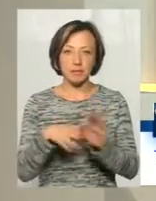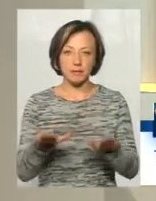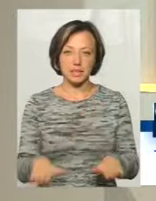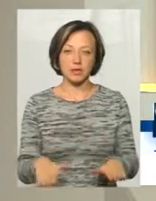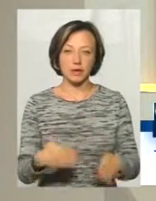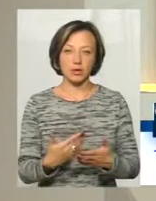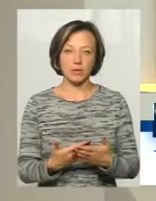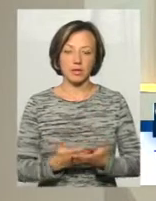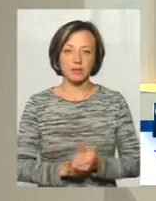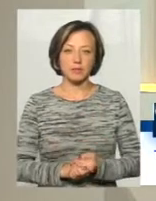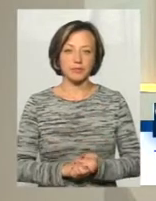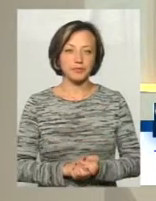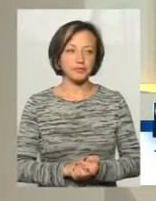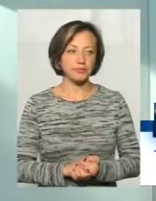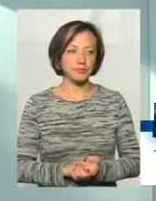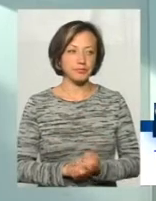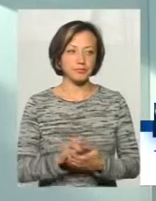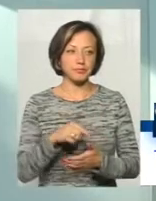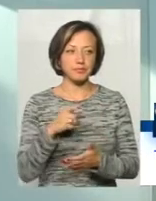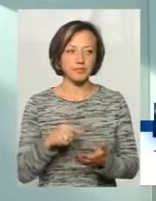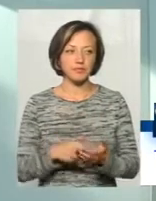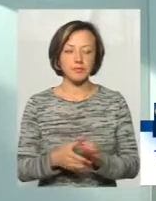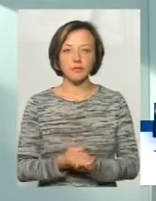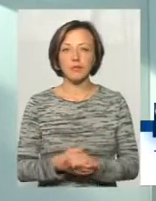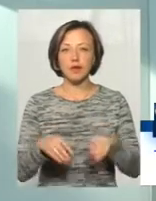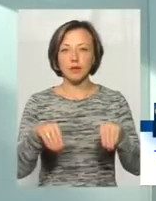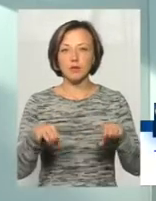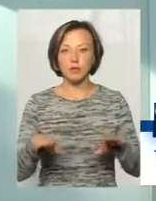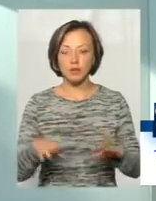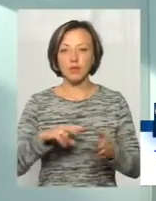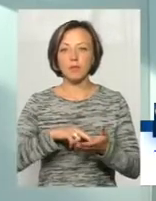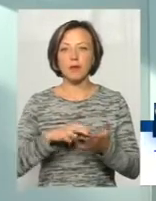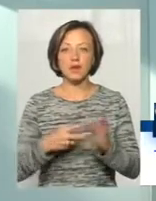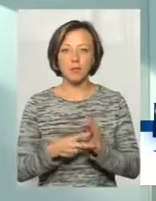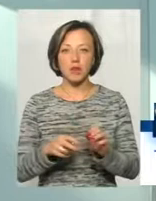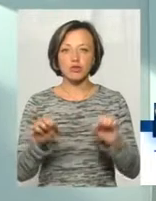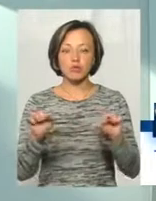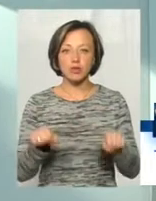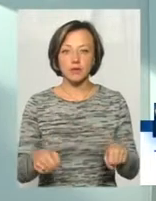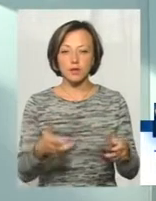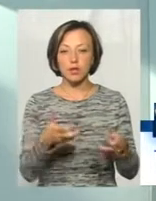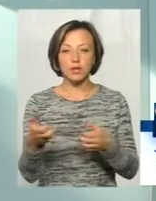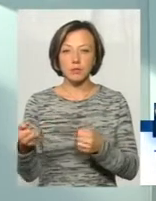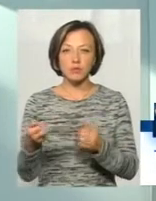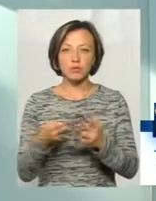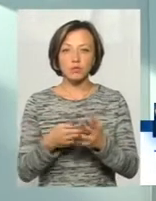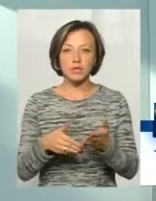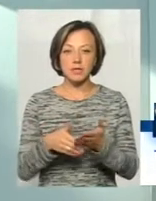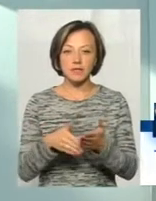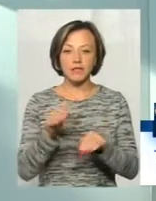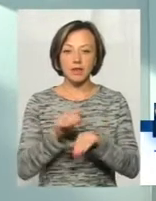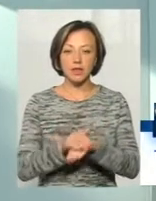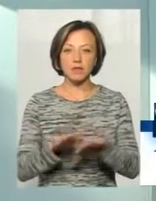прикладу? Ну, постановою передбачено можливість отримати субсидію за фактичним